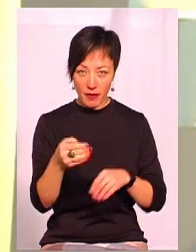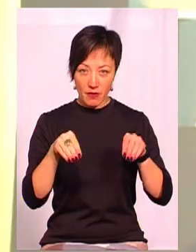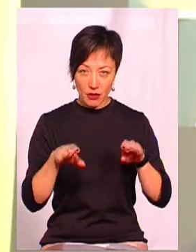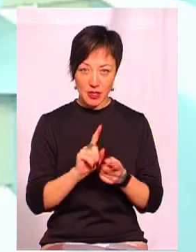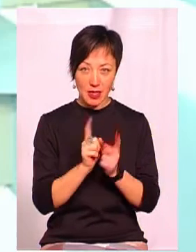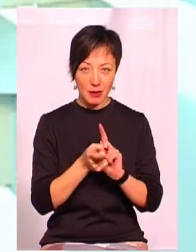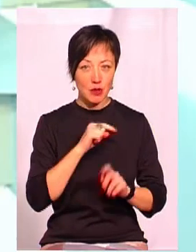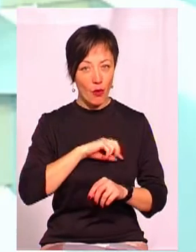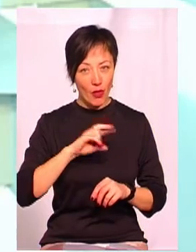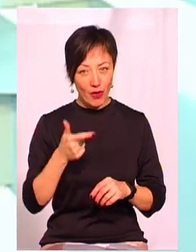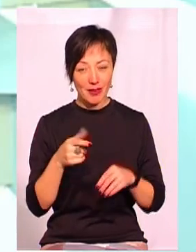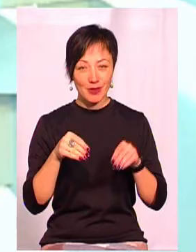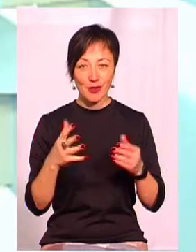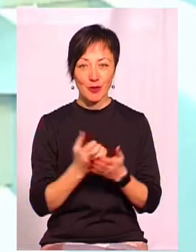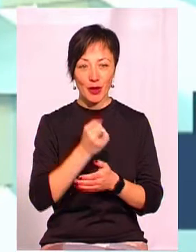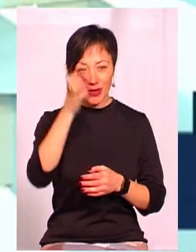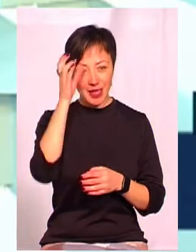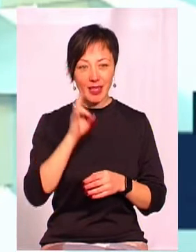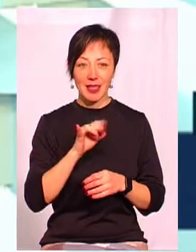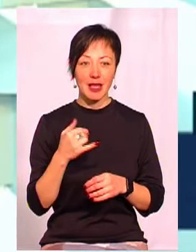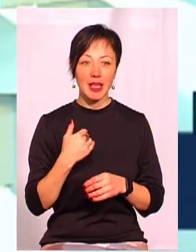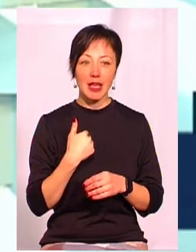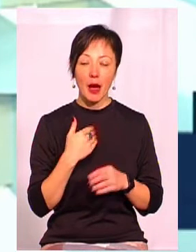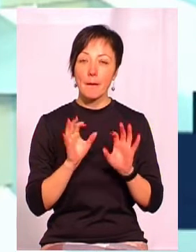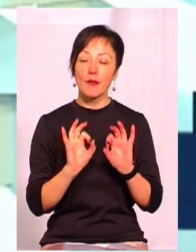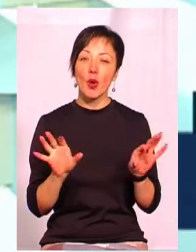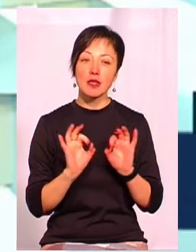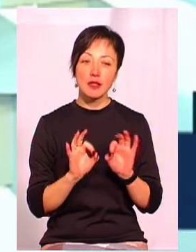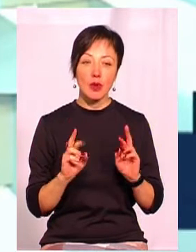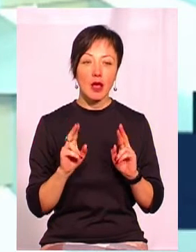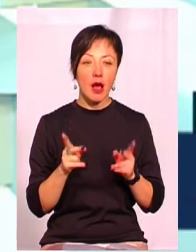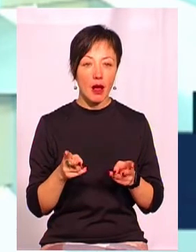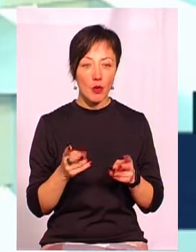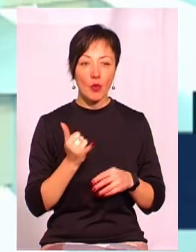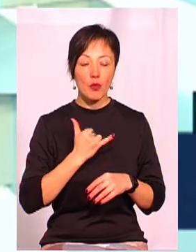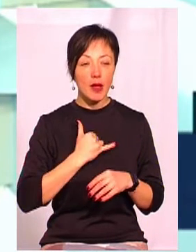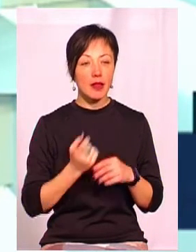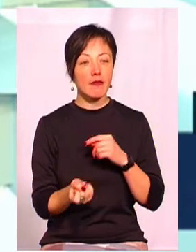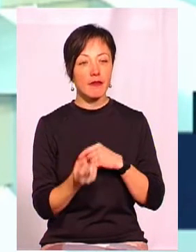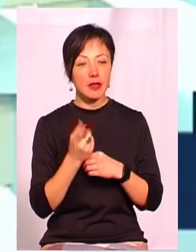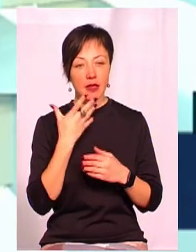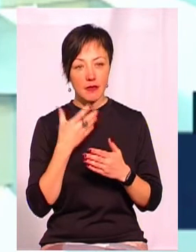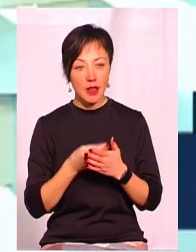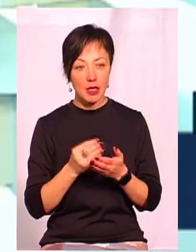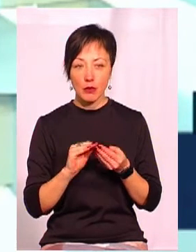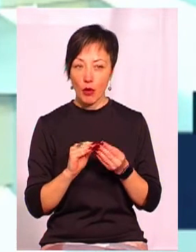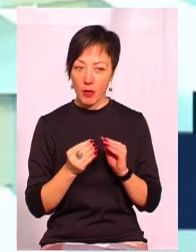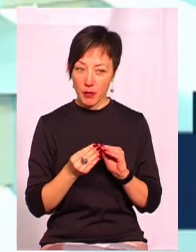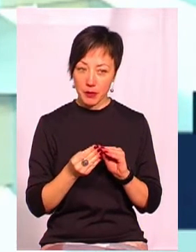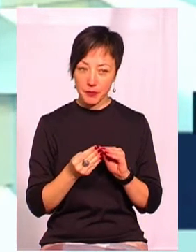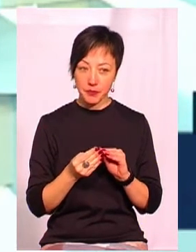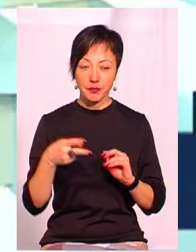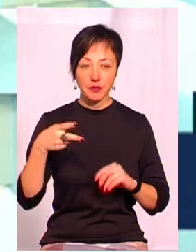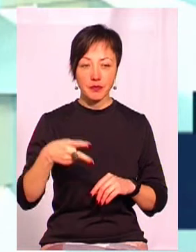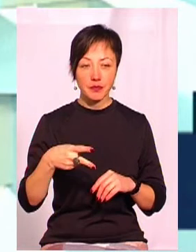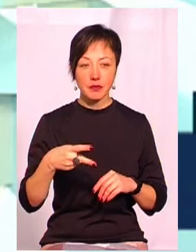стати? Ні. І здобути освіту? Я поясню, як. В мене виникли власні проблеми.